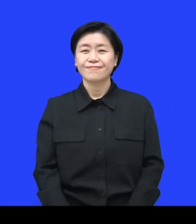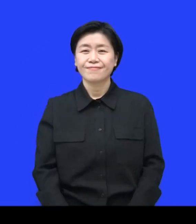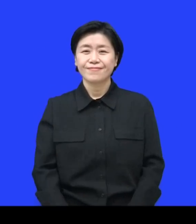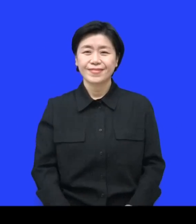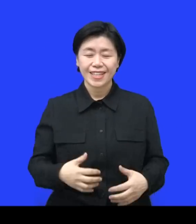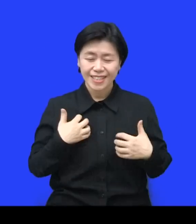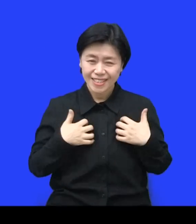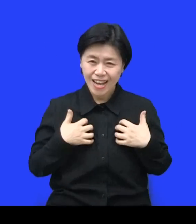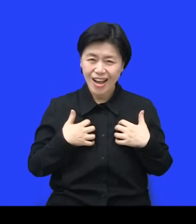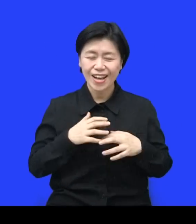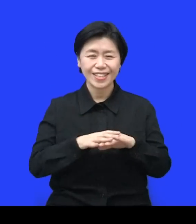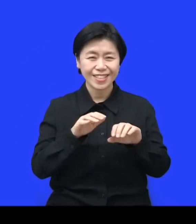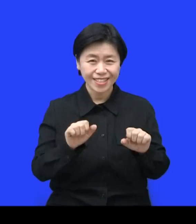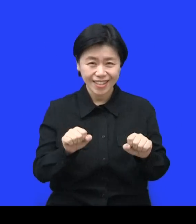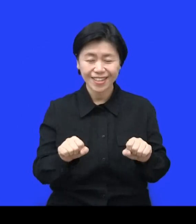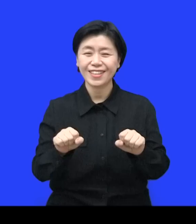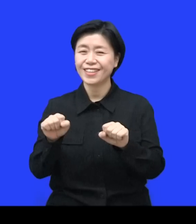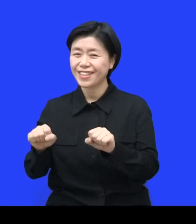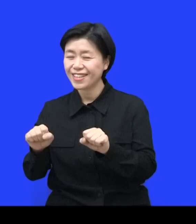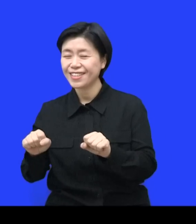반갑습니다. 안녕하세요.